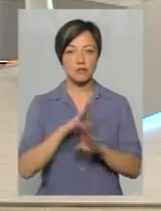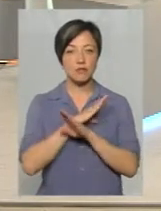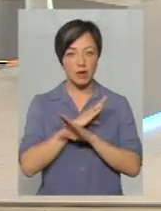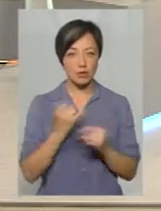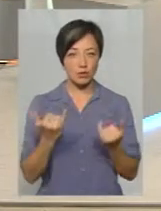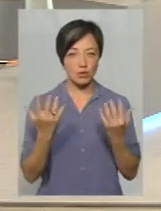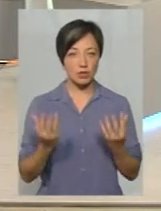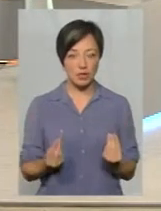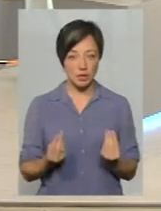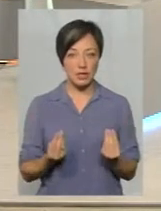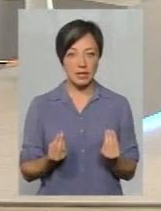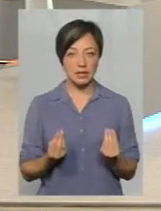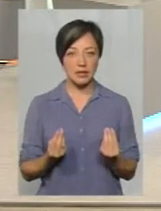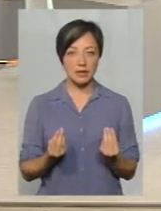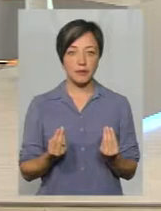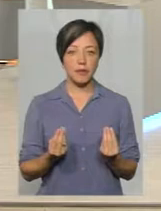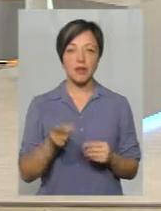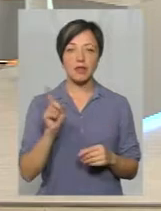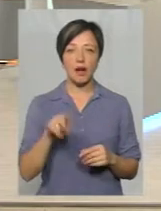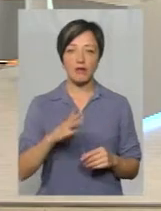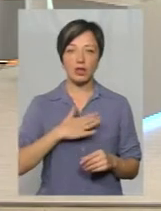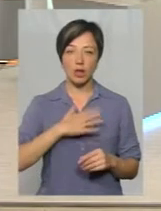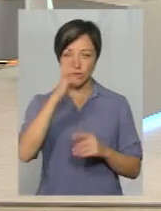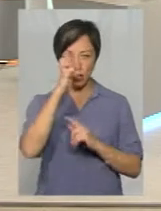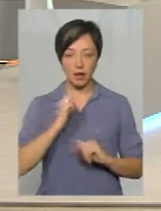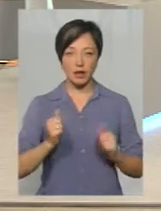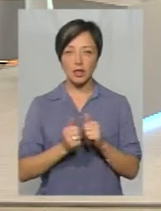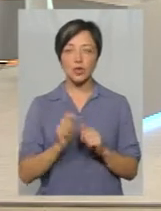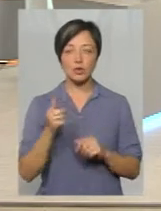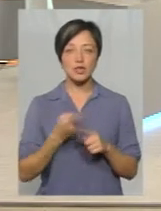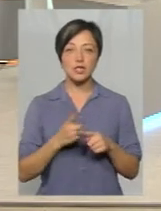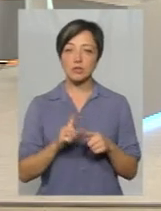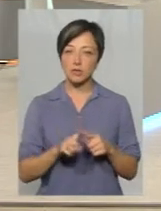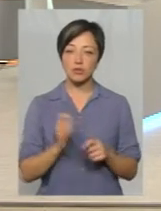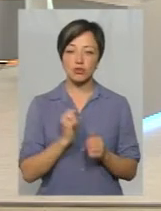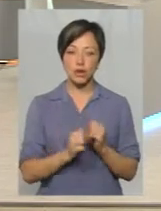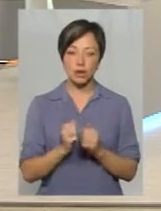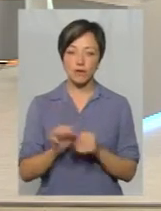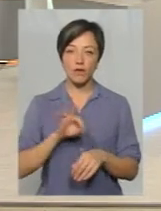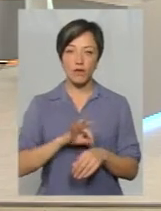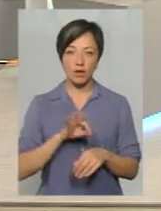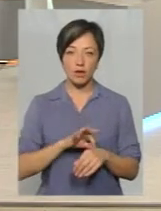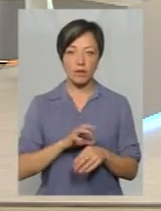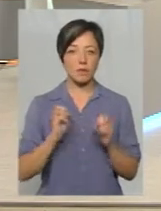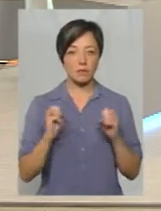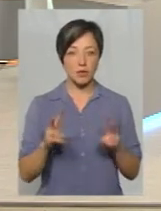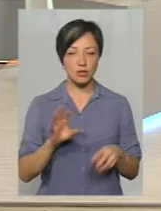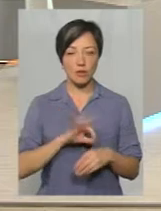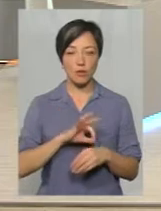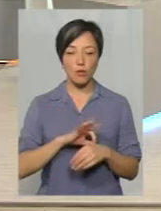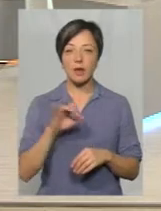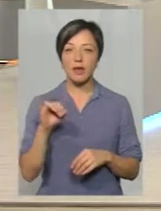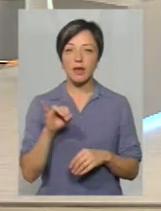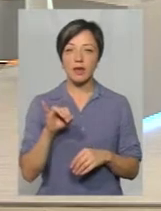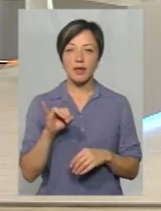на сьогоднішній день, навіть в нашій країні. Тому це досить часто хворі, досить небезпечні хвороби,